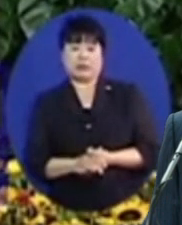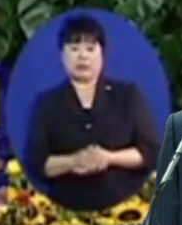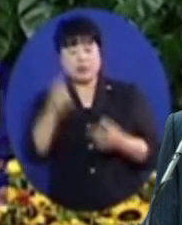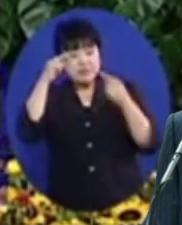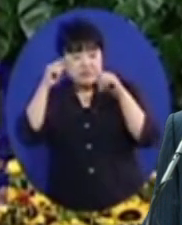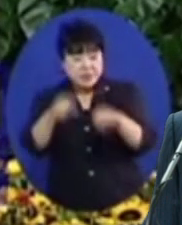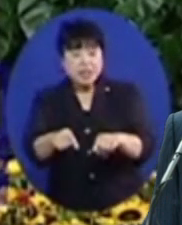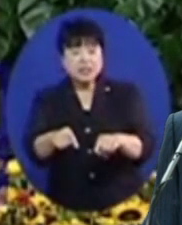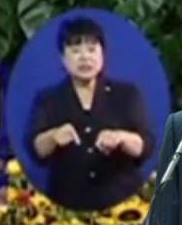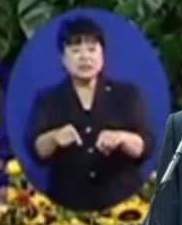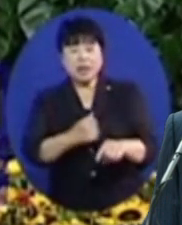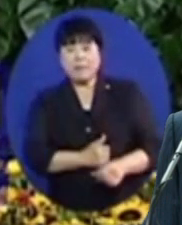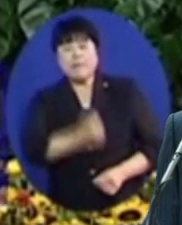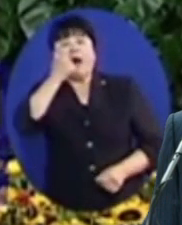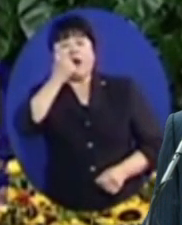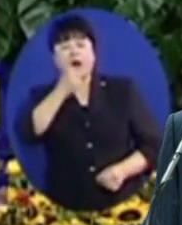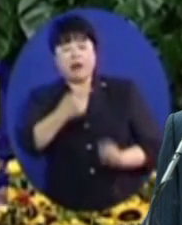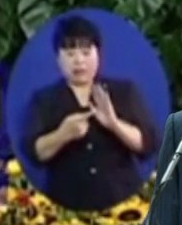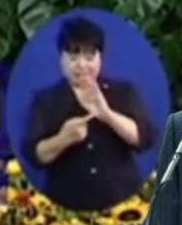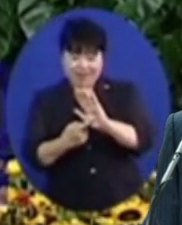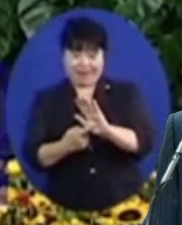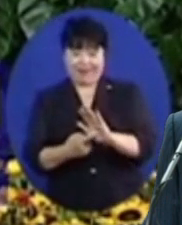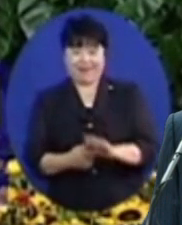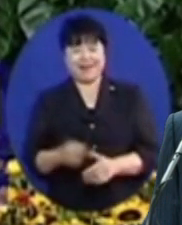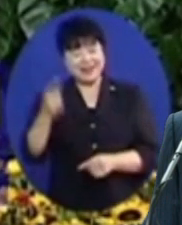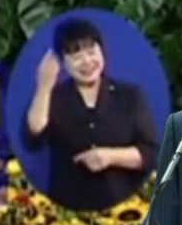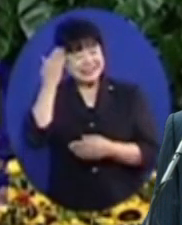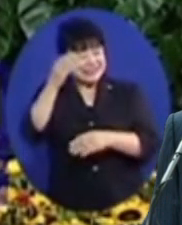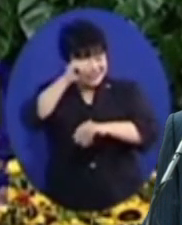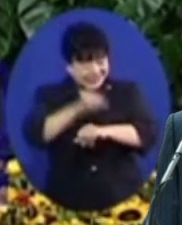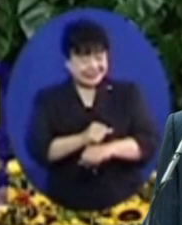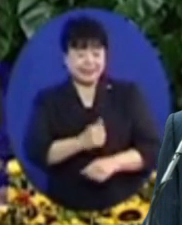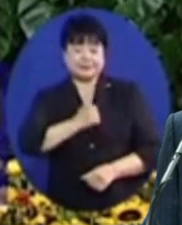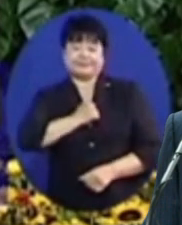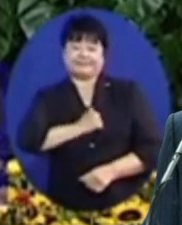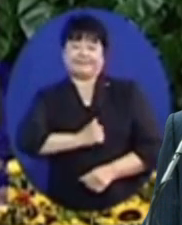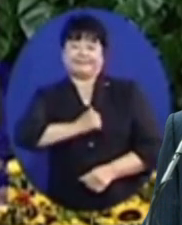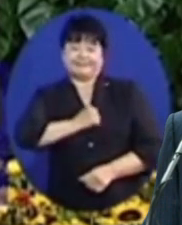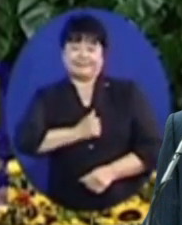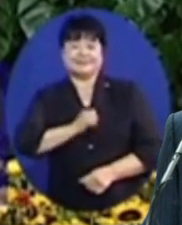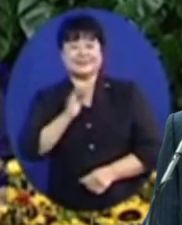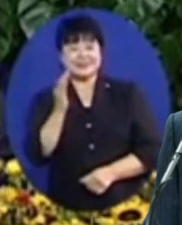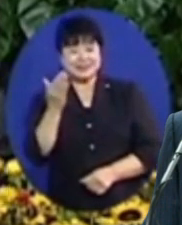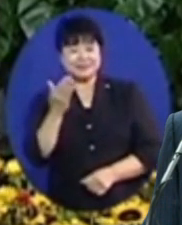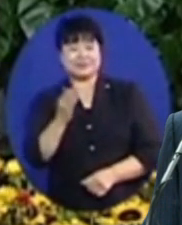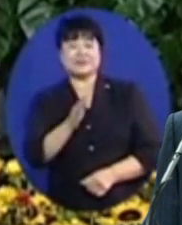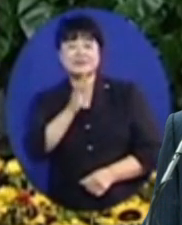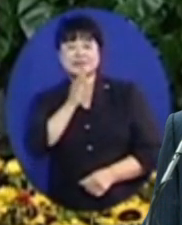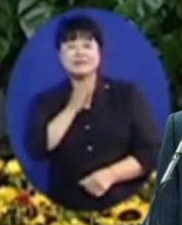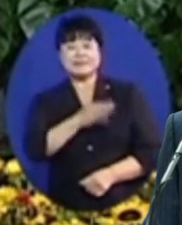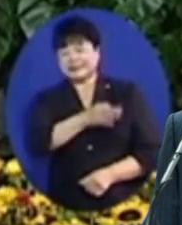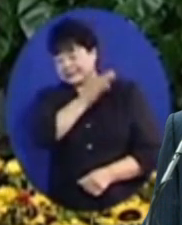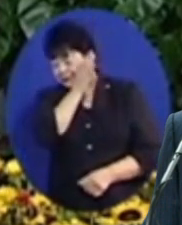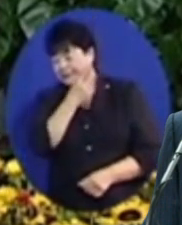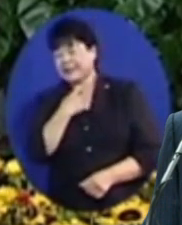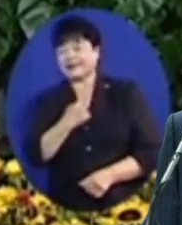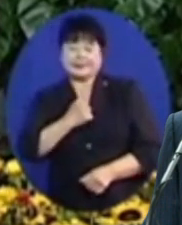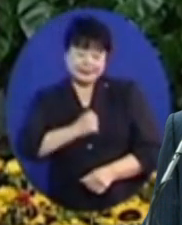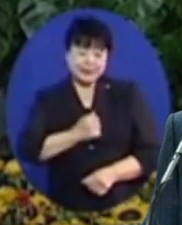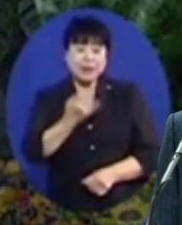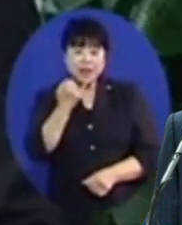자는 당장 분노를 나타내거니와 슬기로운 자는 수욕을 참느니라. 차라리 수욕을 담고 참는 것이